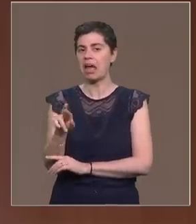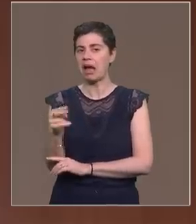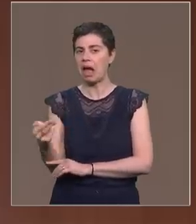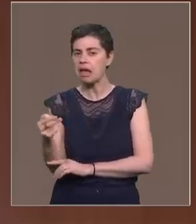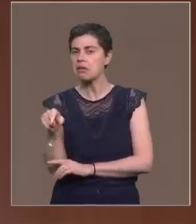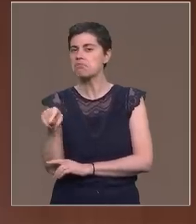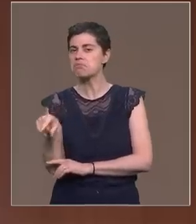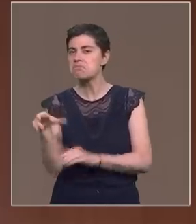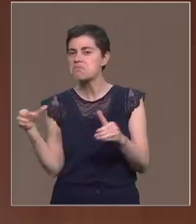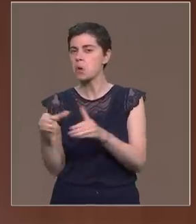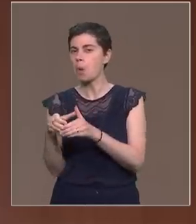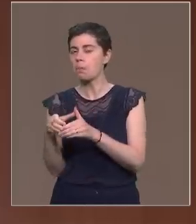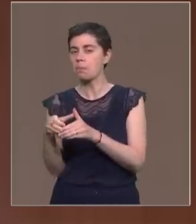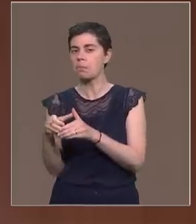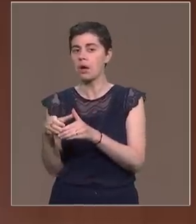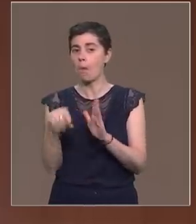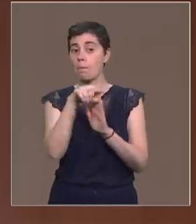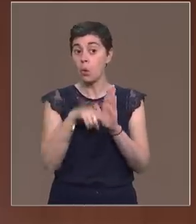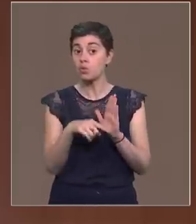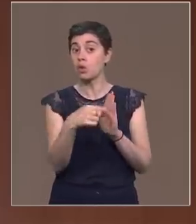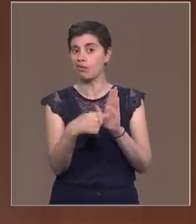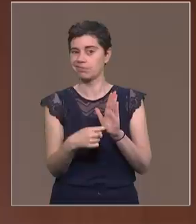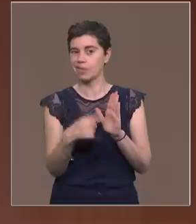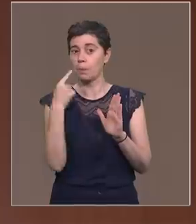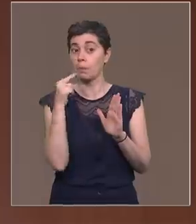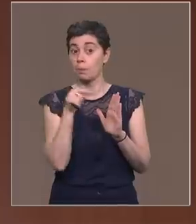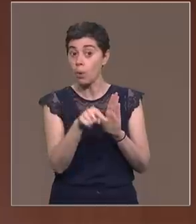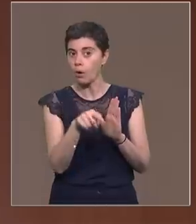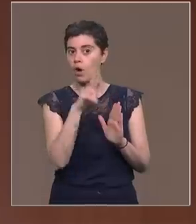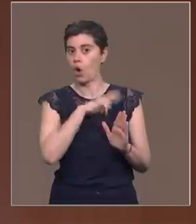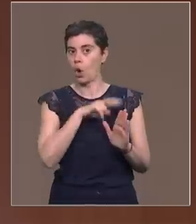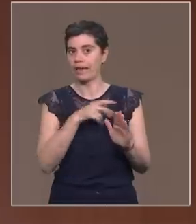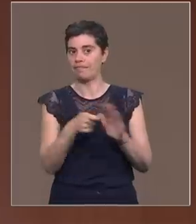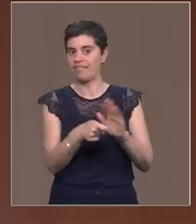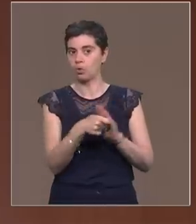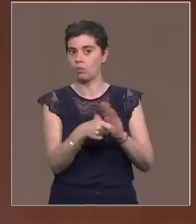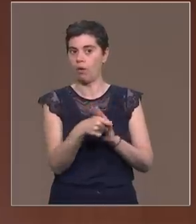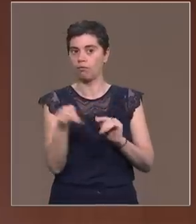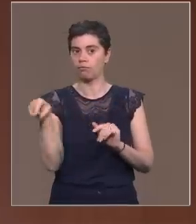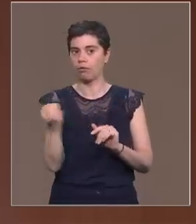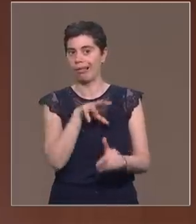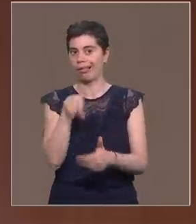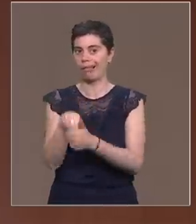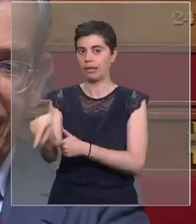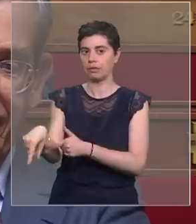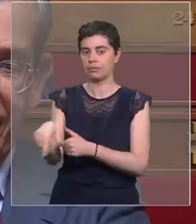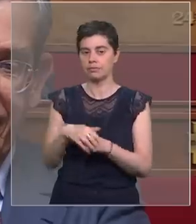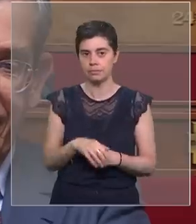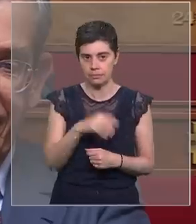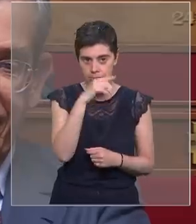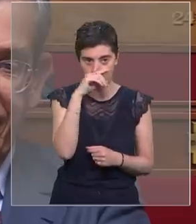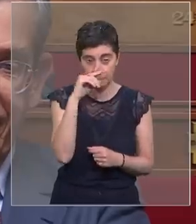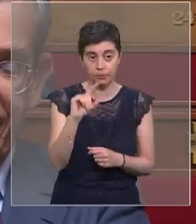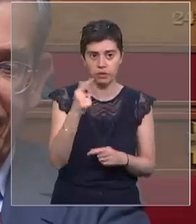national, hostile à toute mesure permettant de garantir le financement de nos retraites. Deuxième